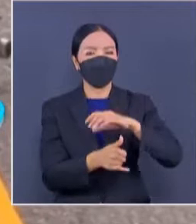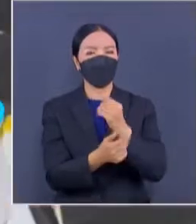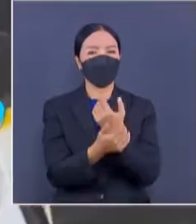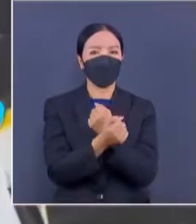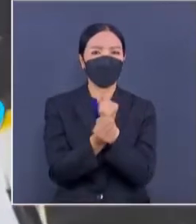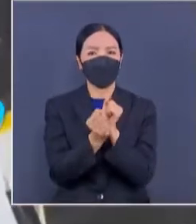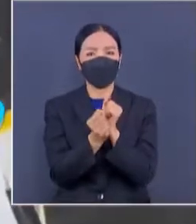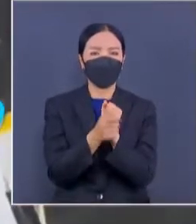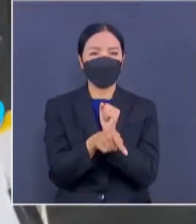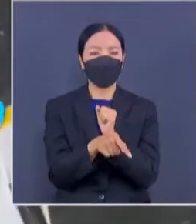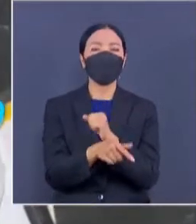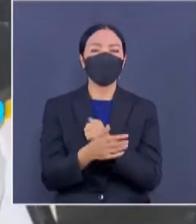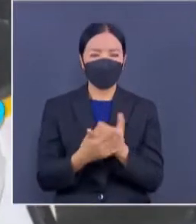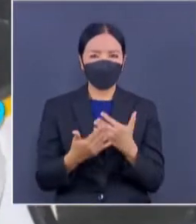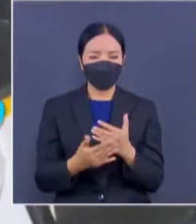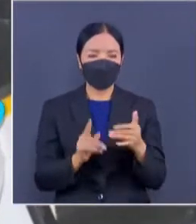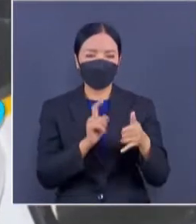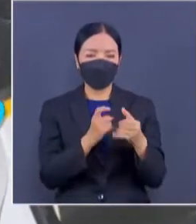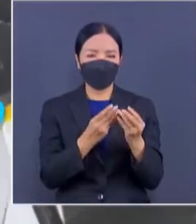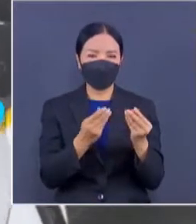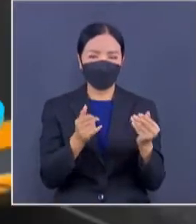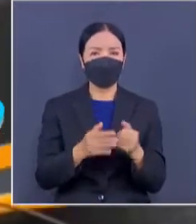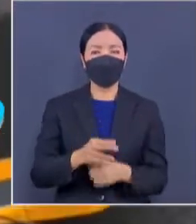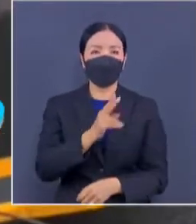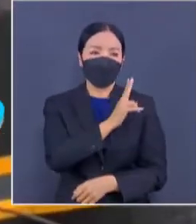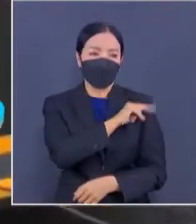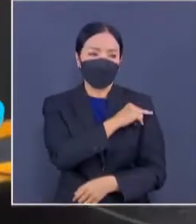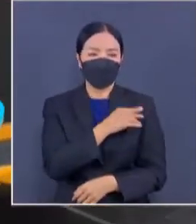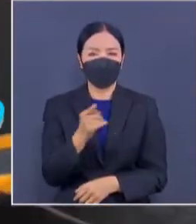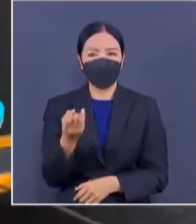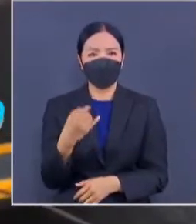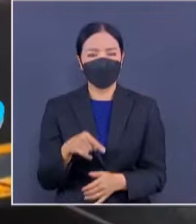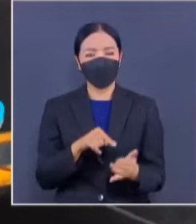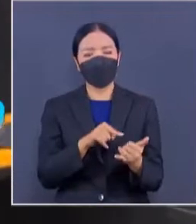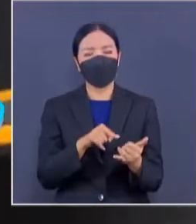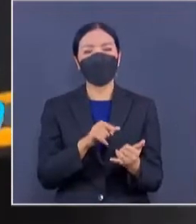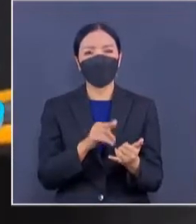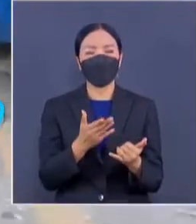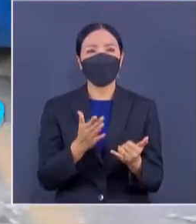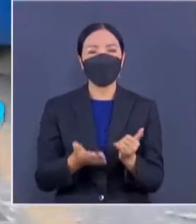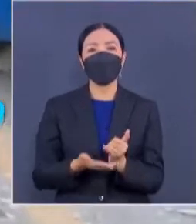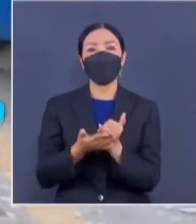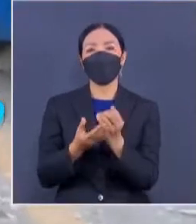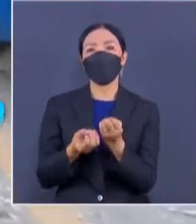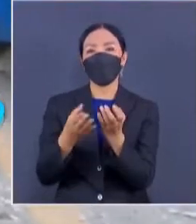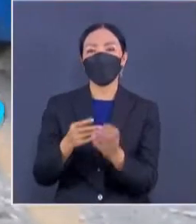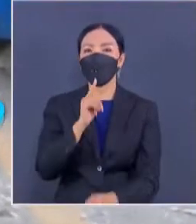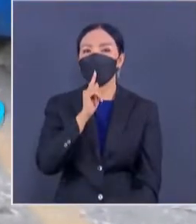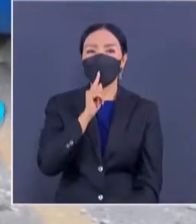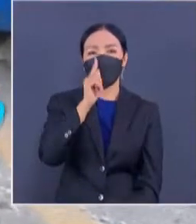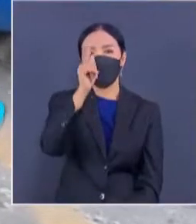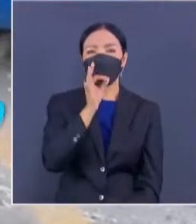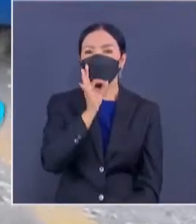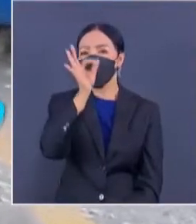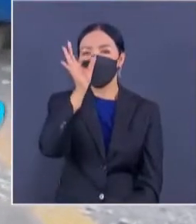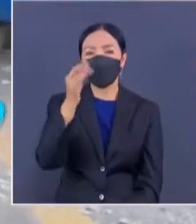อบสวนอย่างละเอียดอีกครั้งหลังจากที่แพทย์เนี่ยระบุว่าอาการเขาปลอดภัยนะครับแล้วก็ในวันนี้จะนำตัวส่งฟ้องต่อศาลจังหวัดสระบุรีต่อ